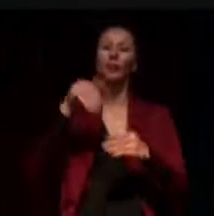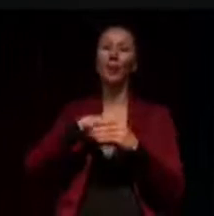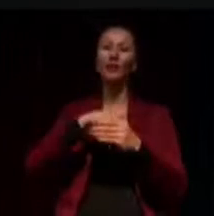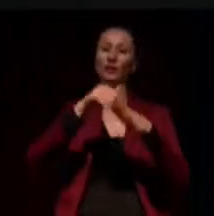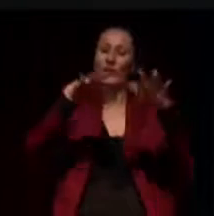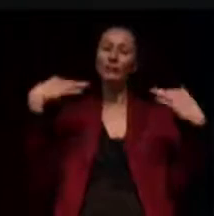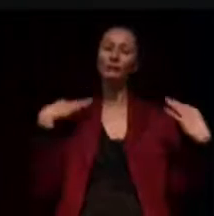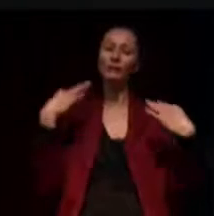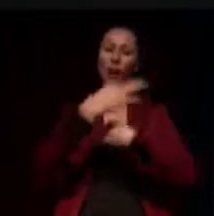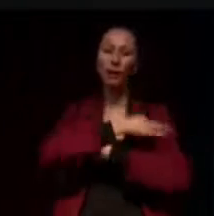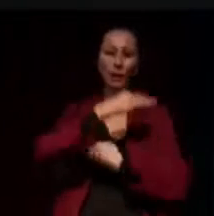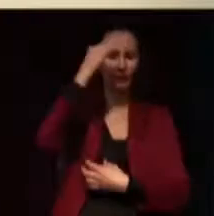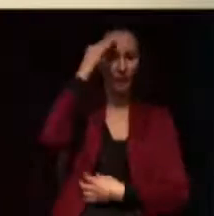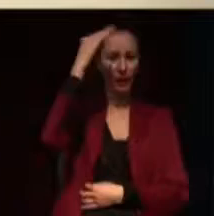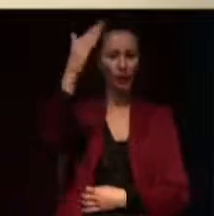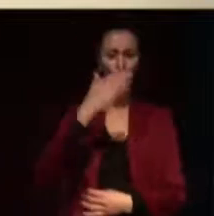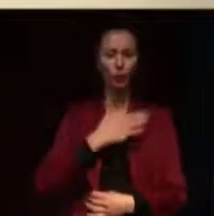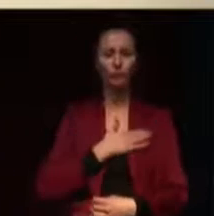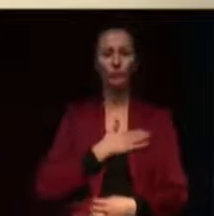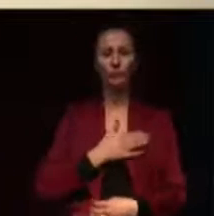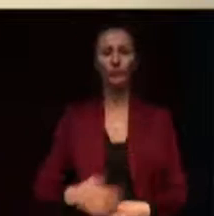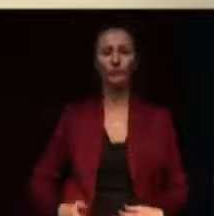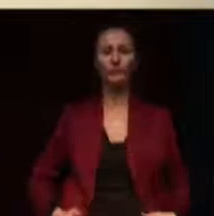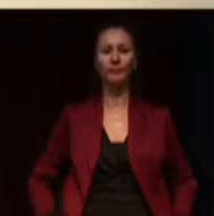de saygıyla selamlıyorum.